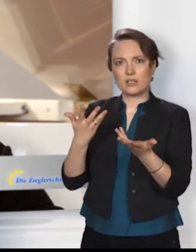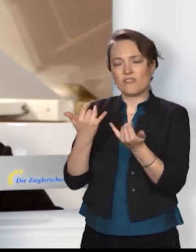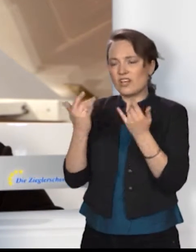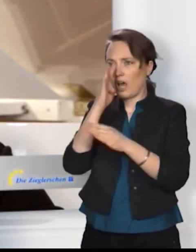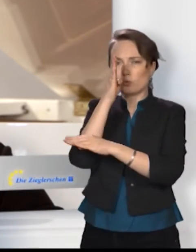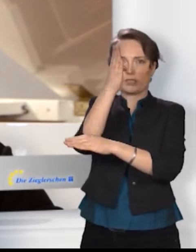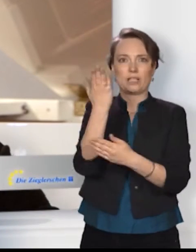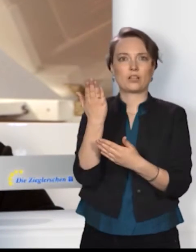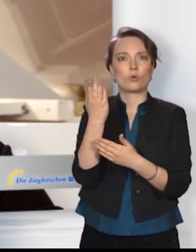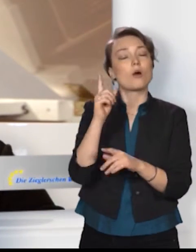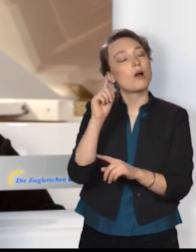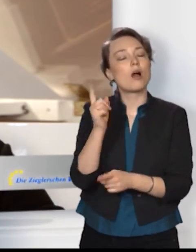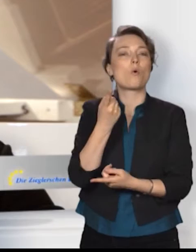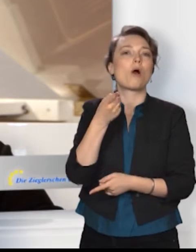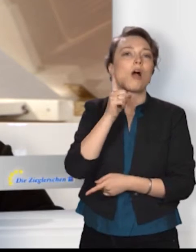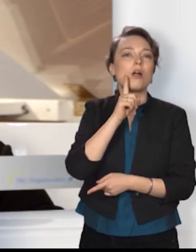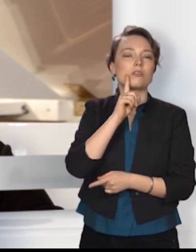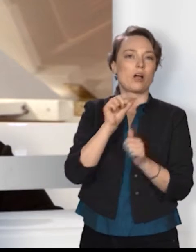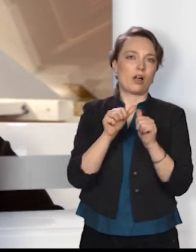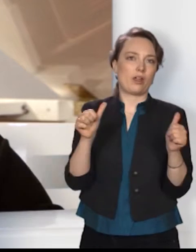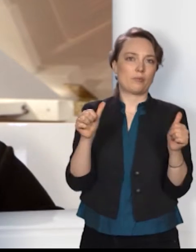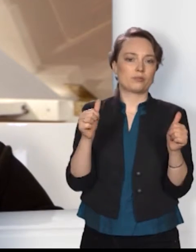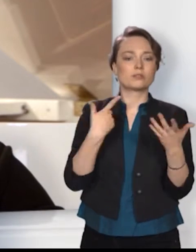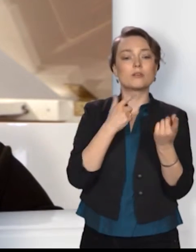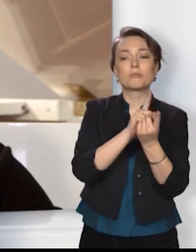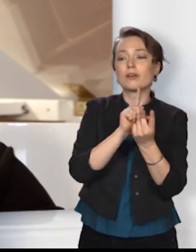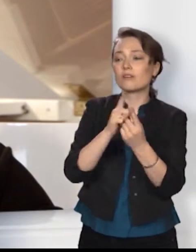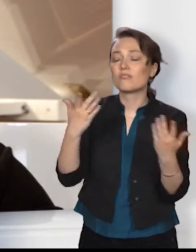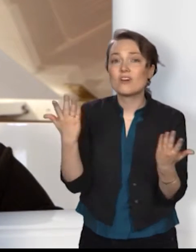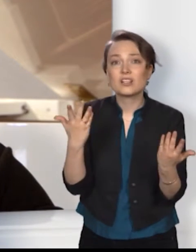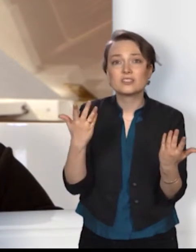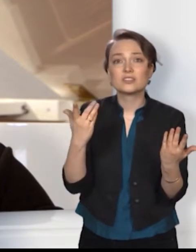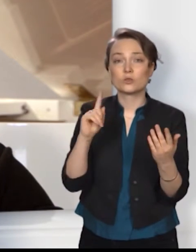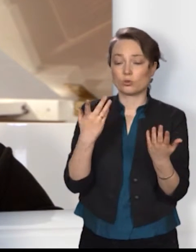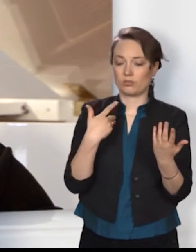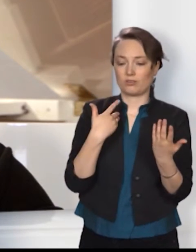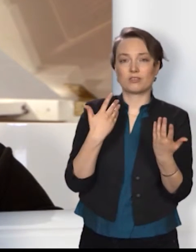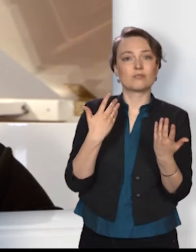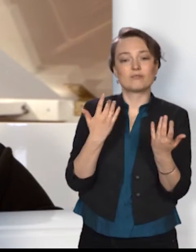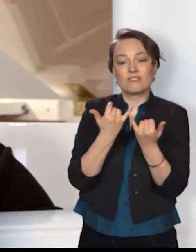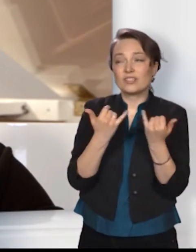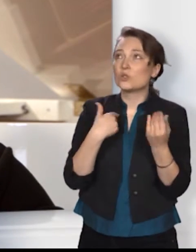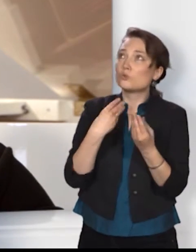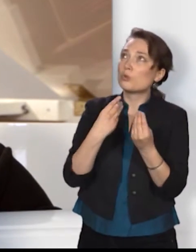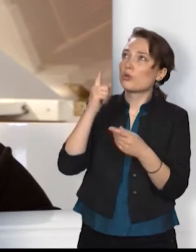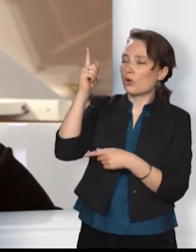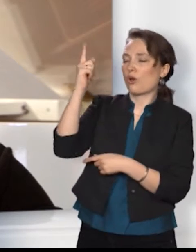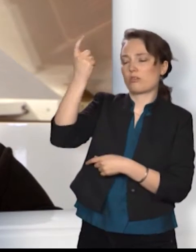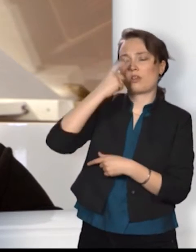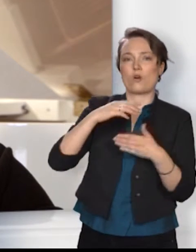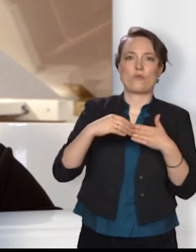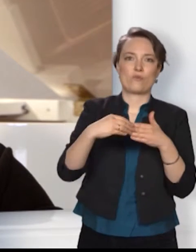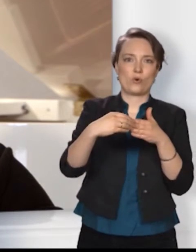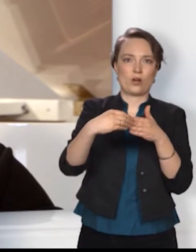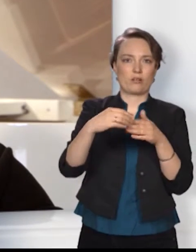die Alltagserlebnisse, was begegnet uns und worin spüren wir eben auch Gottes Führung in unserem Alltag. Und das finden Sie in den